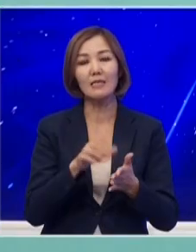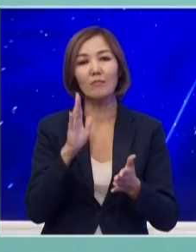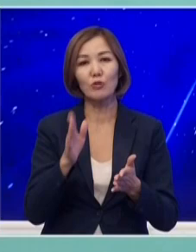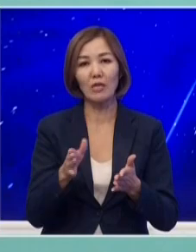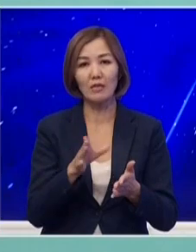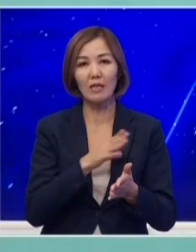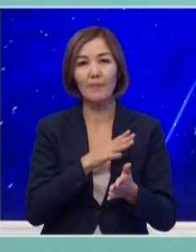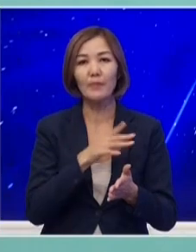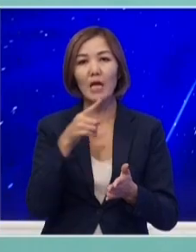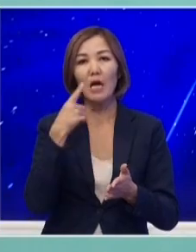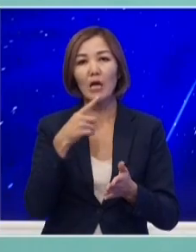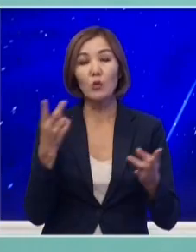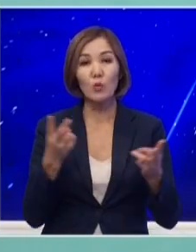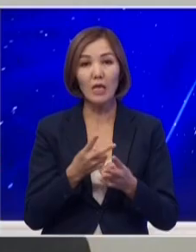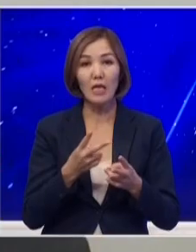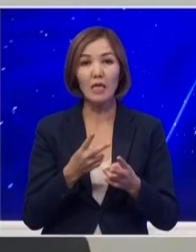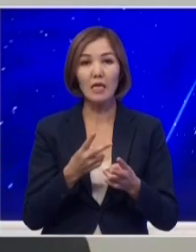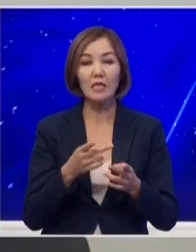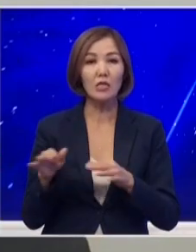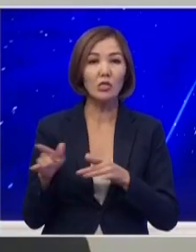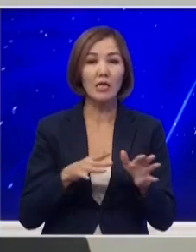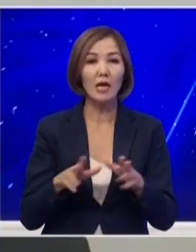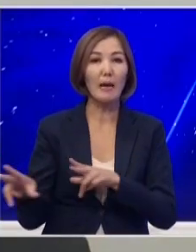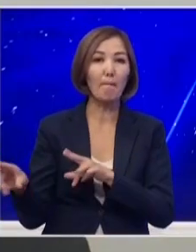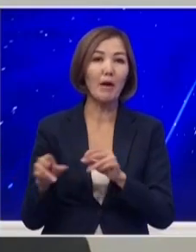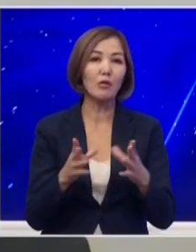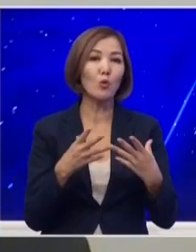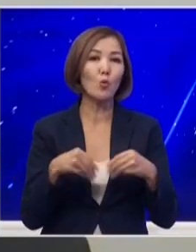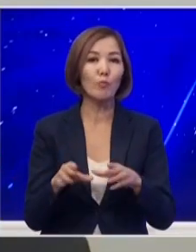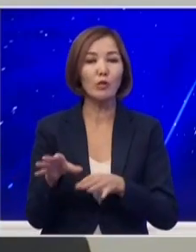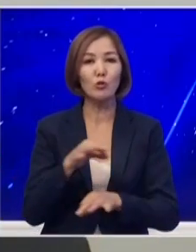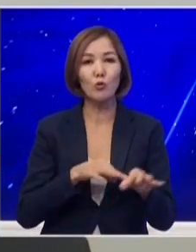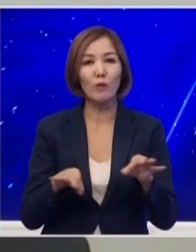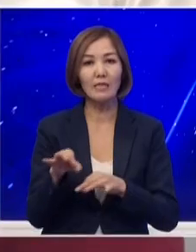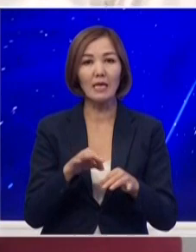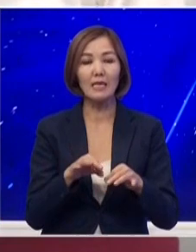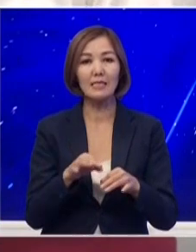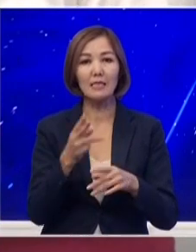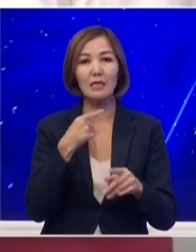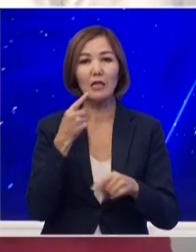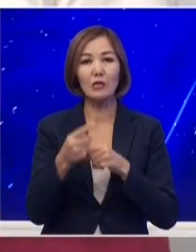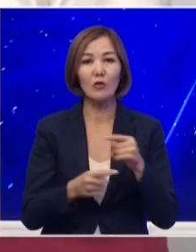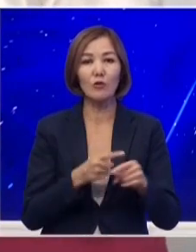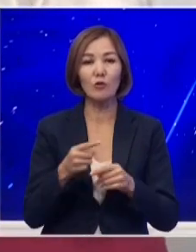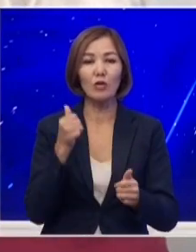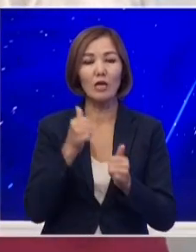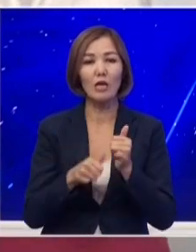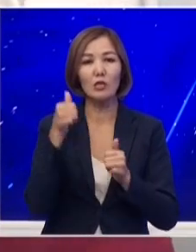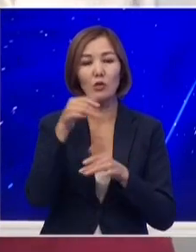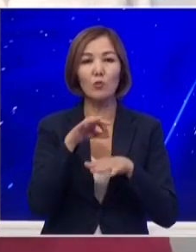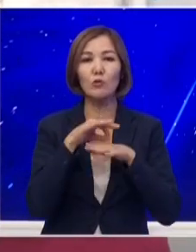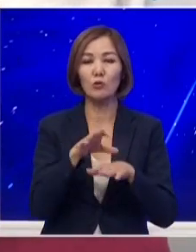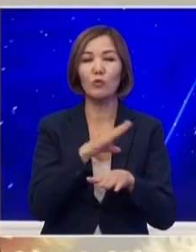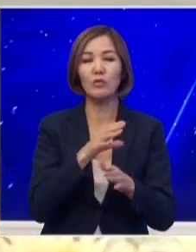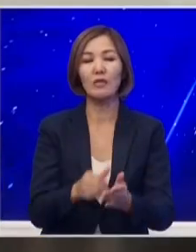барынша атсалысып жатыр, дейді Қуат Байғожаев. Айта кетейік, аталмыш шара «Бақытты отбасы» жобасы аясында дәстүрлі түрде